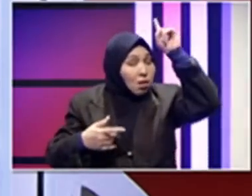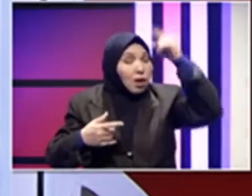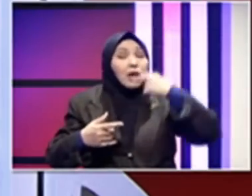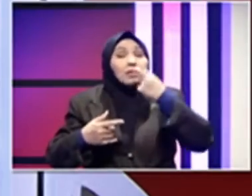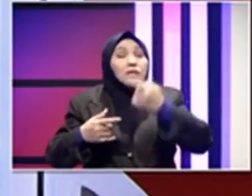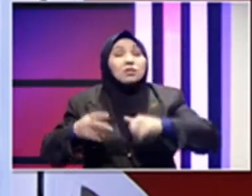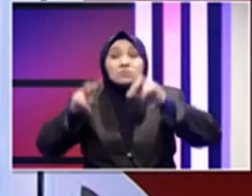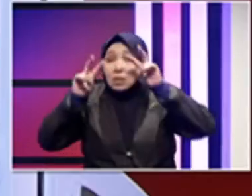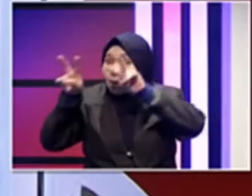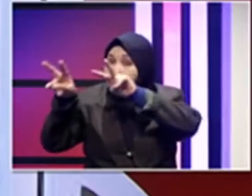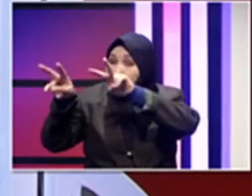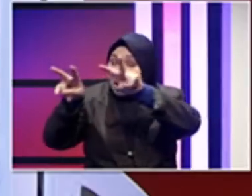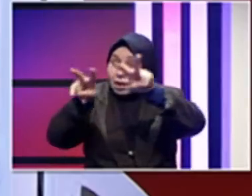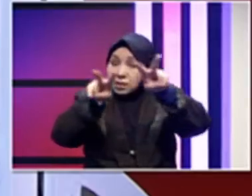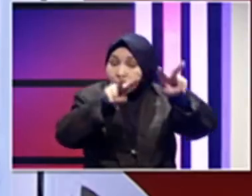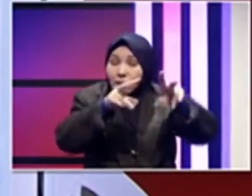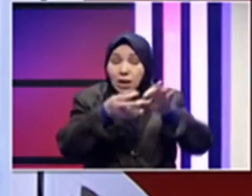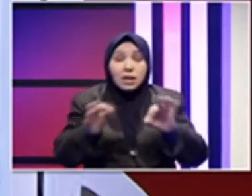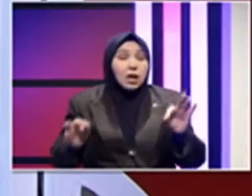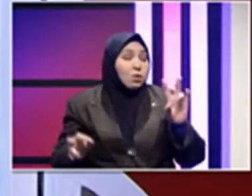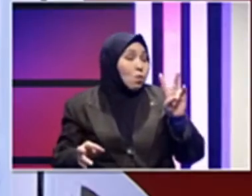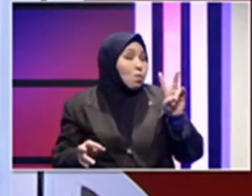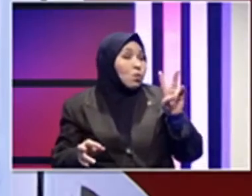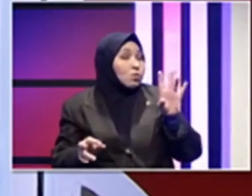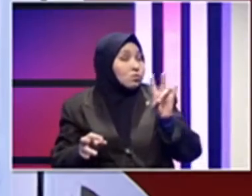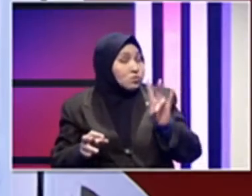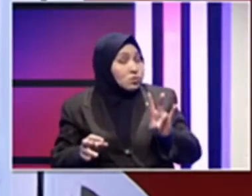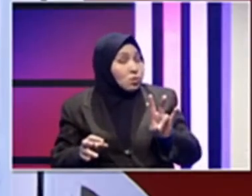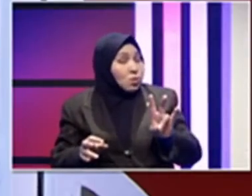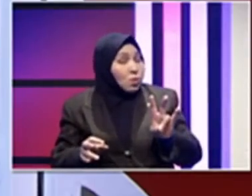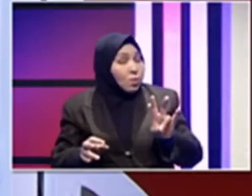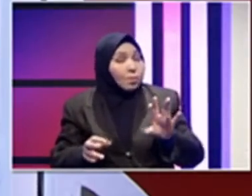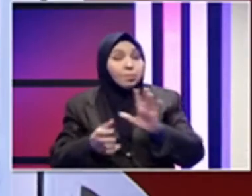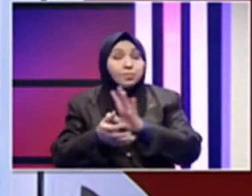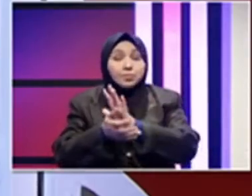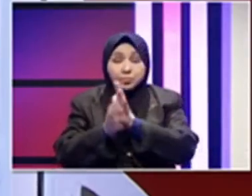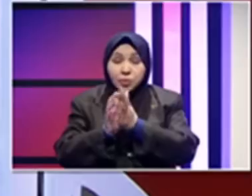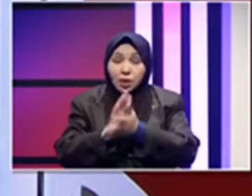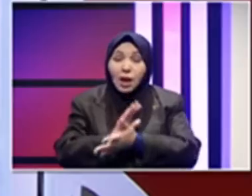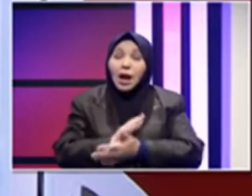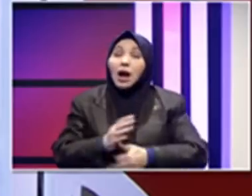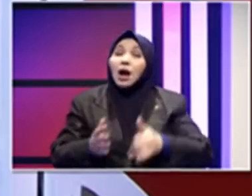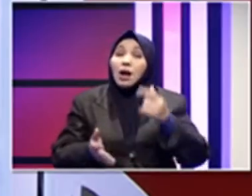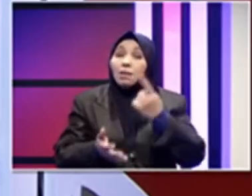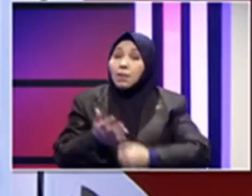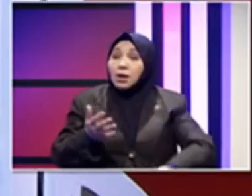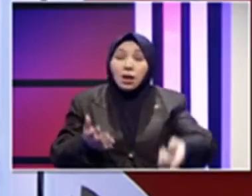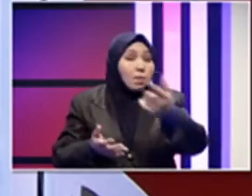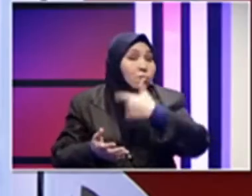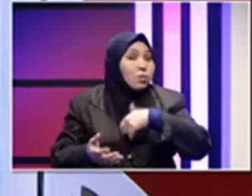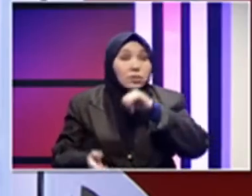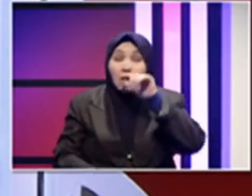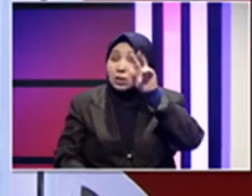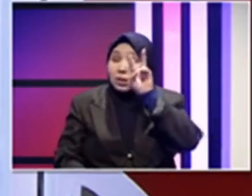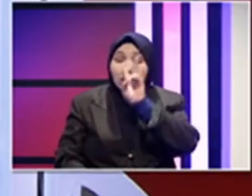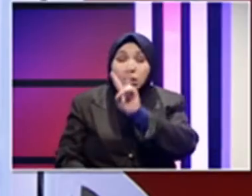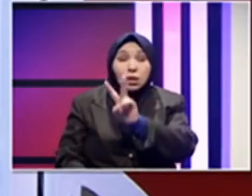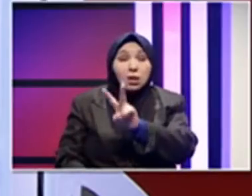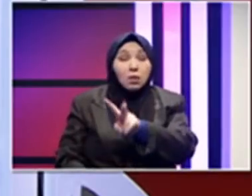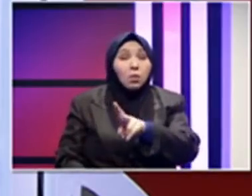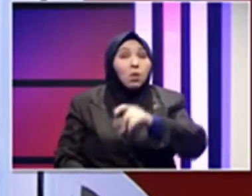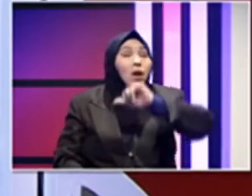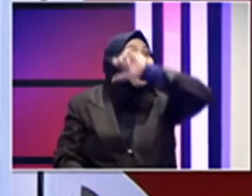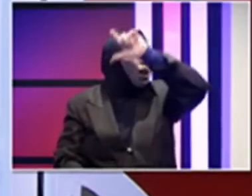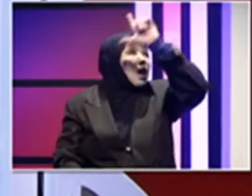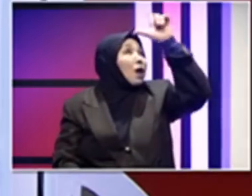pada ayat 27. Alam tara annallaha anzala minas sama. Apakah kamu tidak melihat kepada langit